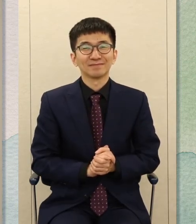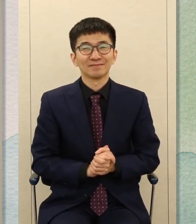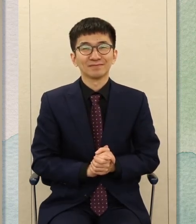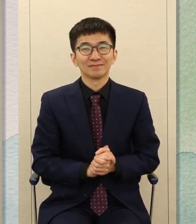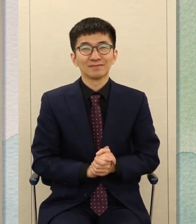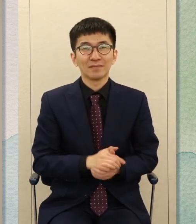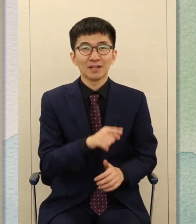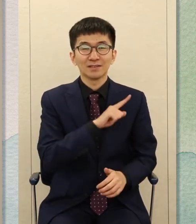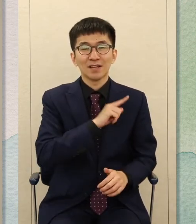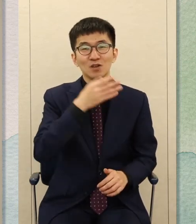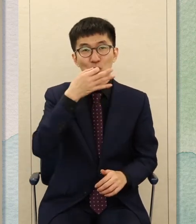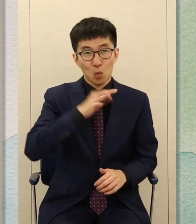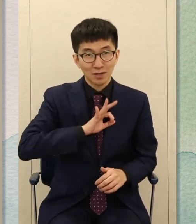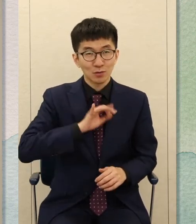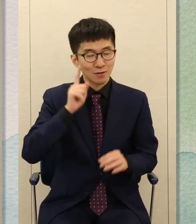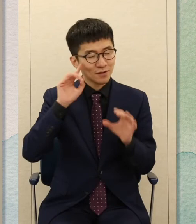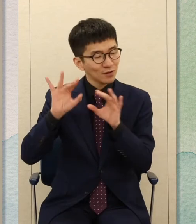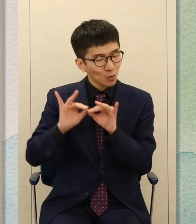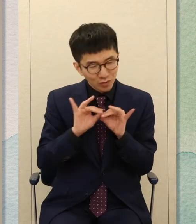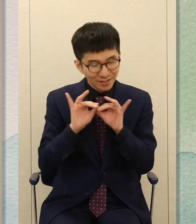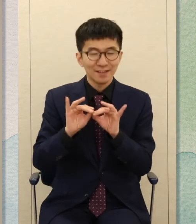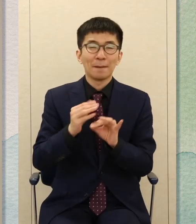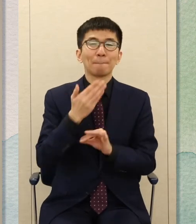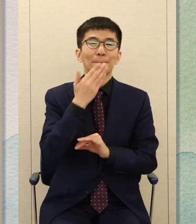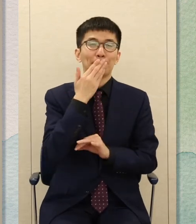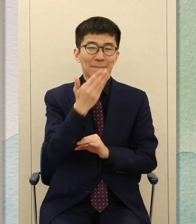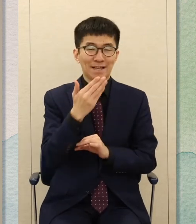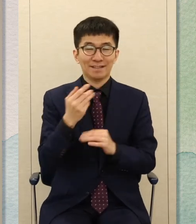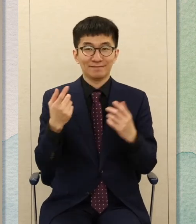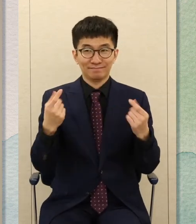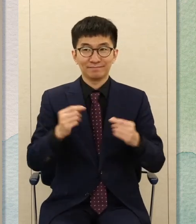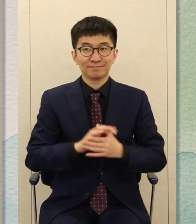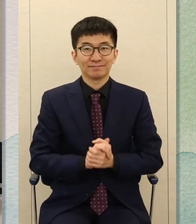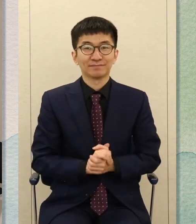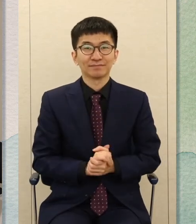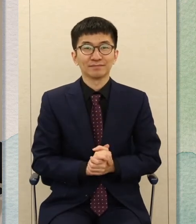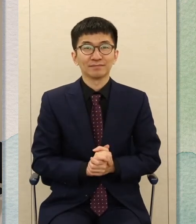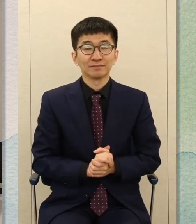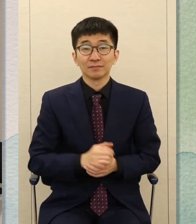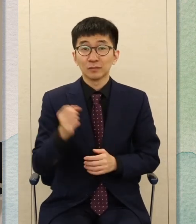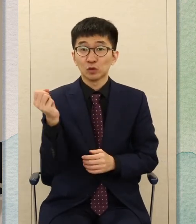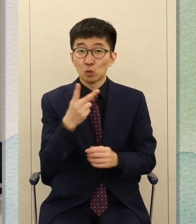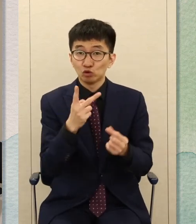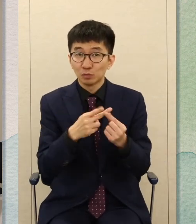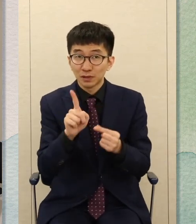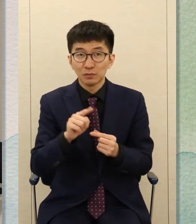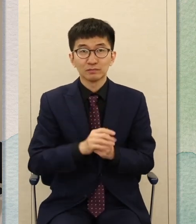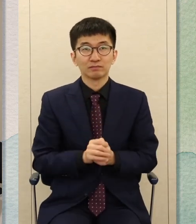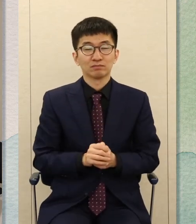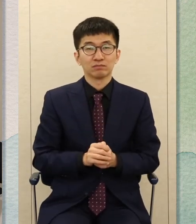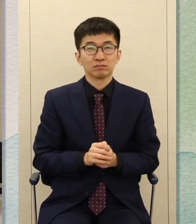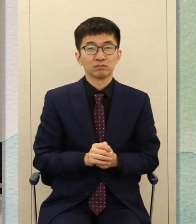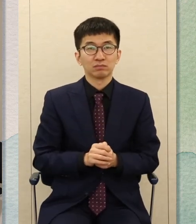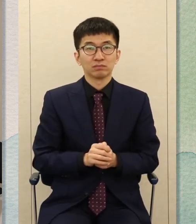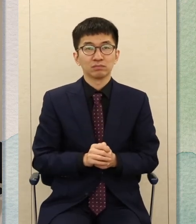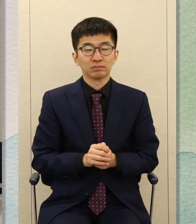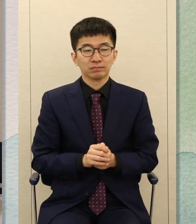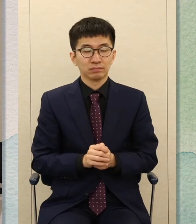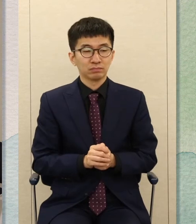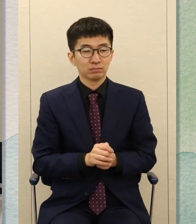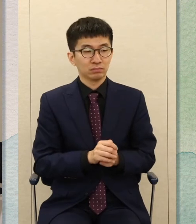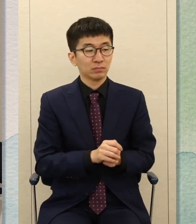가장 좋은 책 고르기 방법이다라고 하는 방법이 있고요. 예, 또 하나의 방법은 돌아가면서 무조건 독재처럼 하는